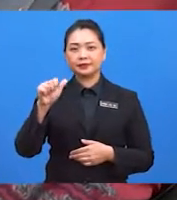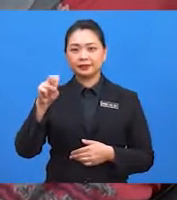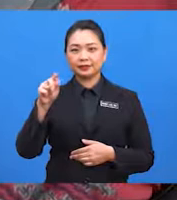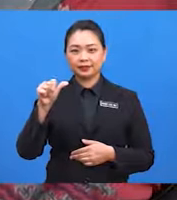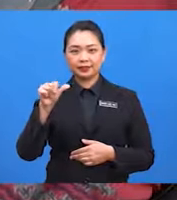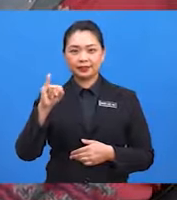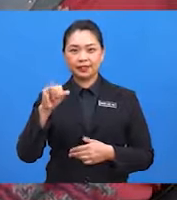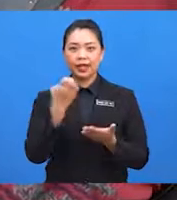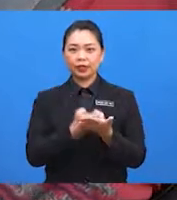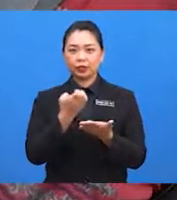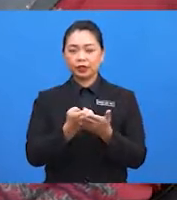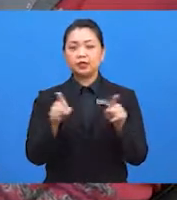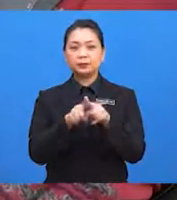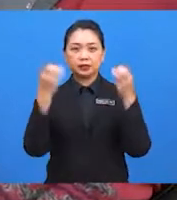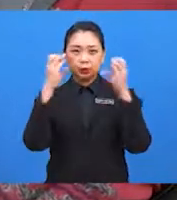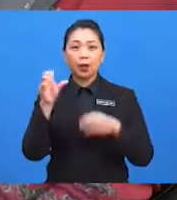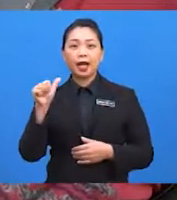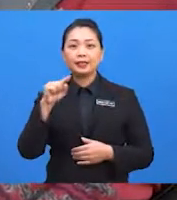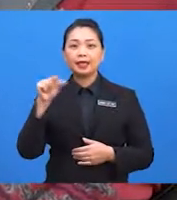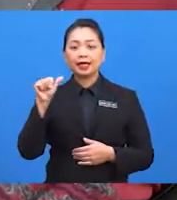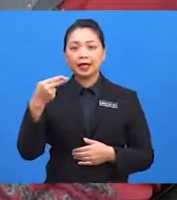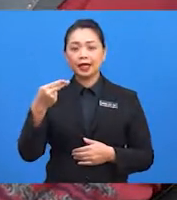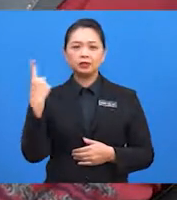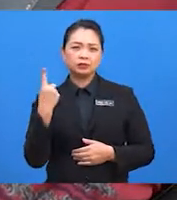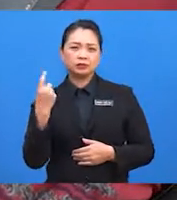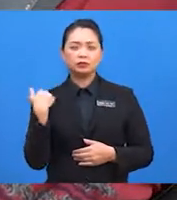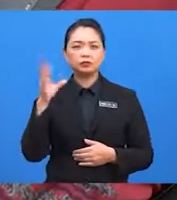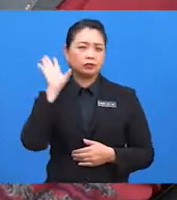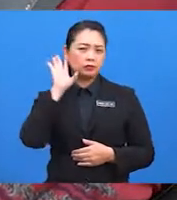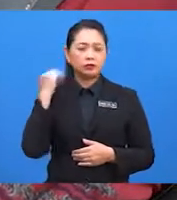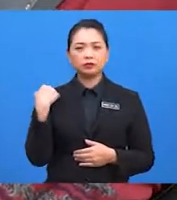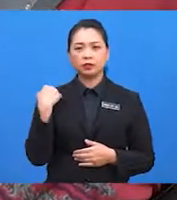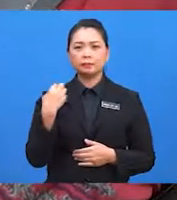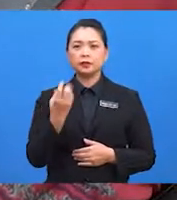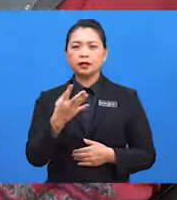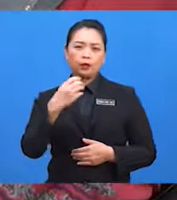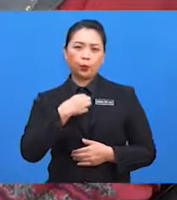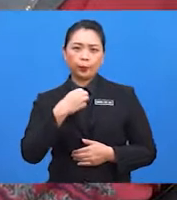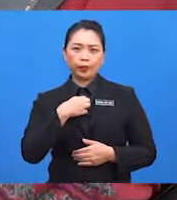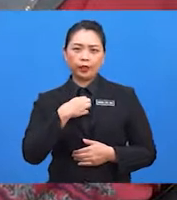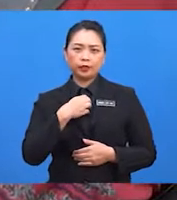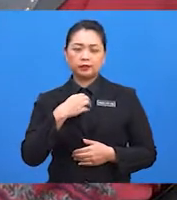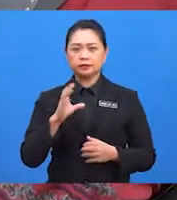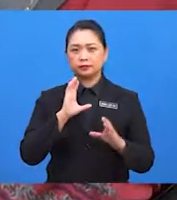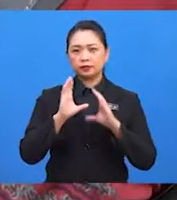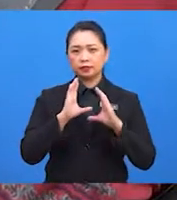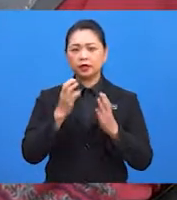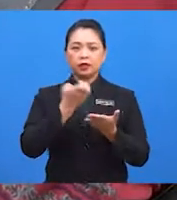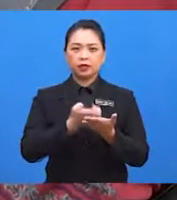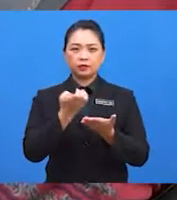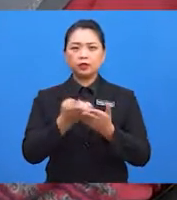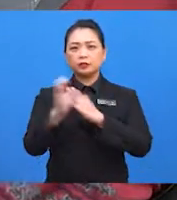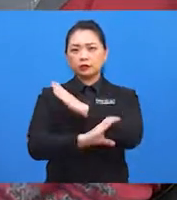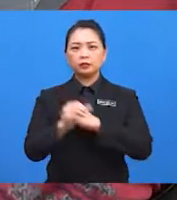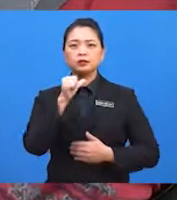Azah. Saban hari kita sering mendengar rungutan dari pelbagai pihak yang mengatakan bahawa keadaan ekonomi negara tidak